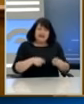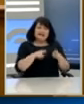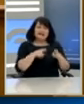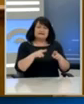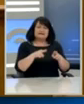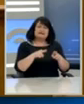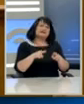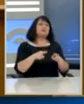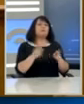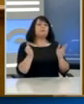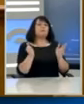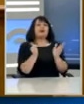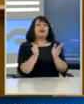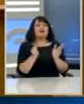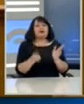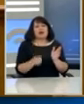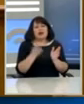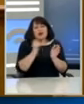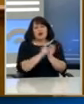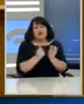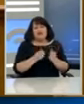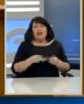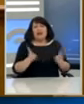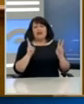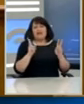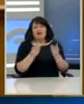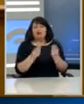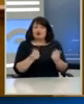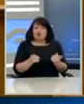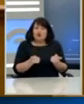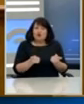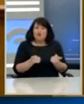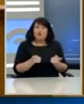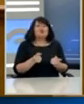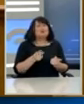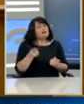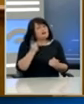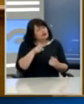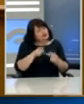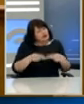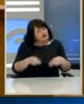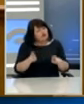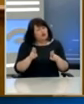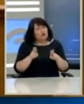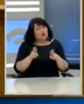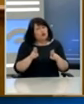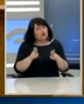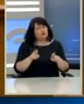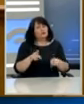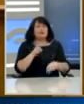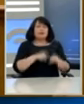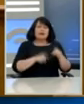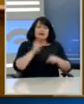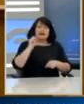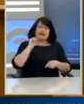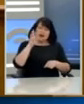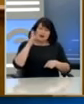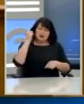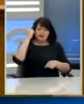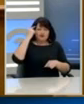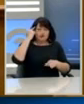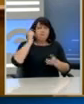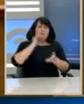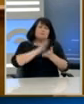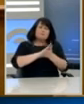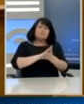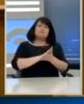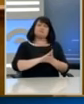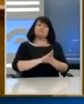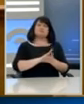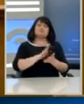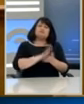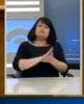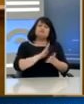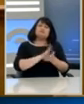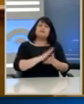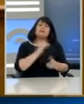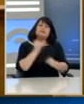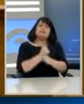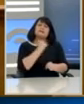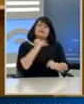νεοφιλελεύθερη δημοσιονομική πειθαρχία. Απαιτήσεις που βασίζονταν σε αιμονές και συχνά και σε έναν